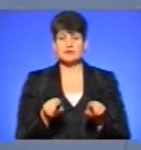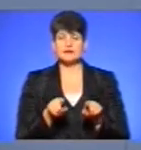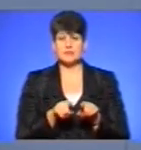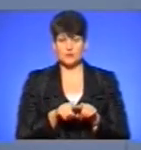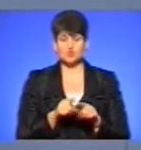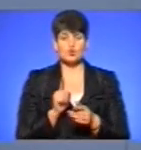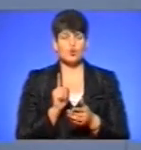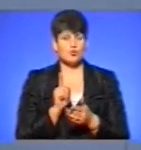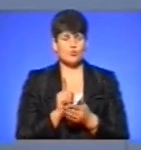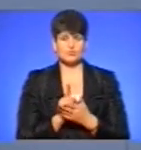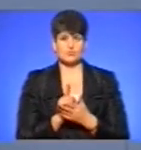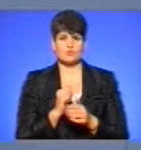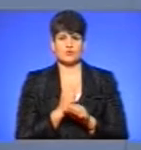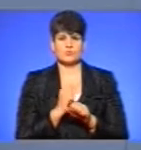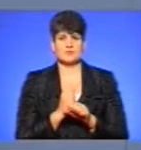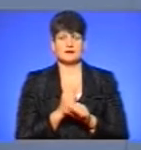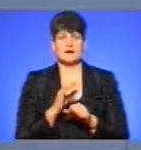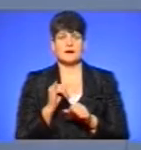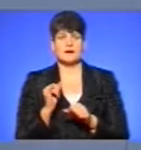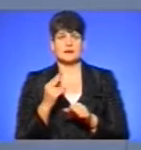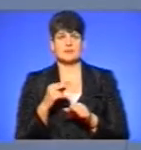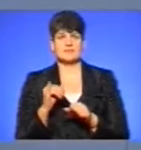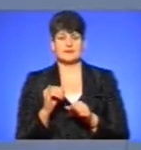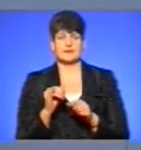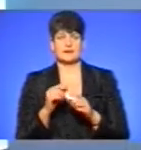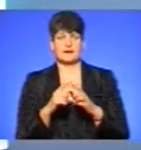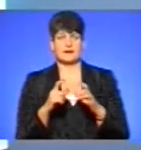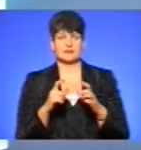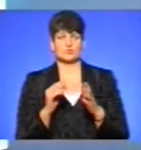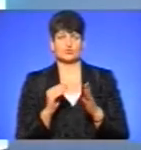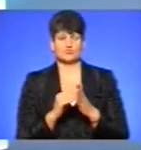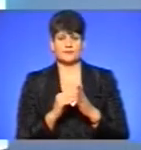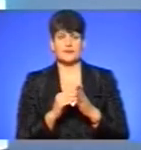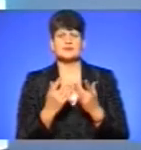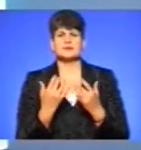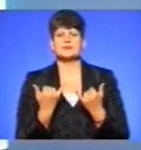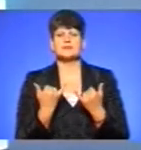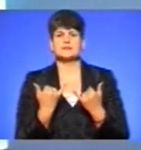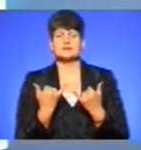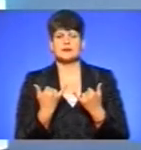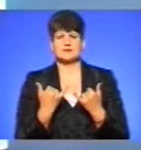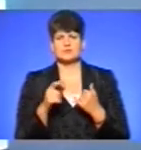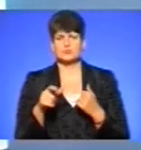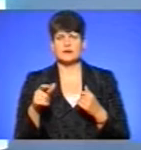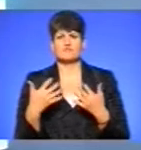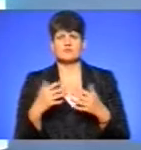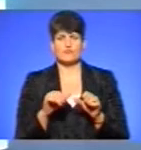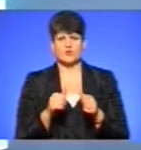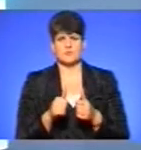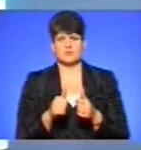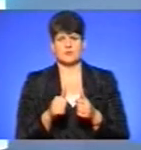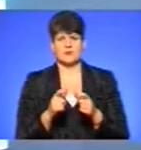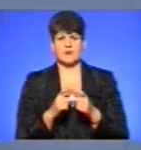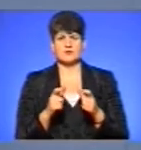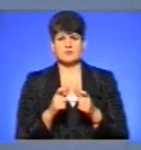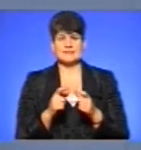обов'язково виготовлення, оформлення ID-картки. Скільки наразі в нашій області громадян оформили вже собі ID-картки?